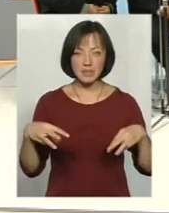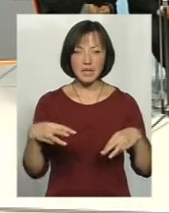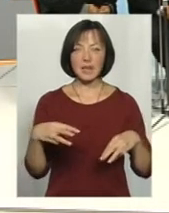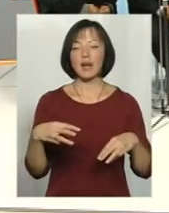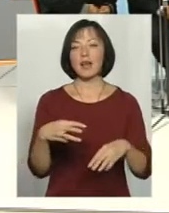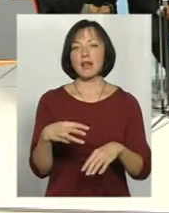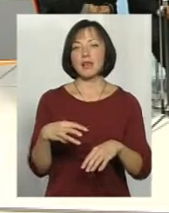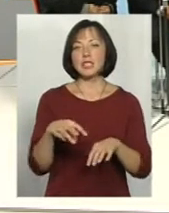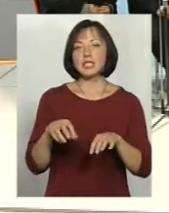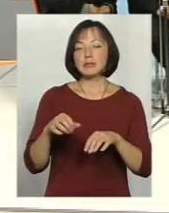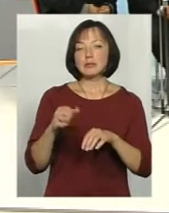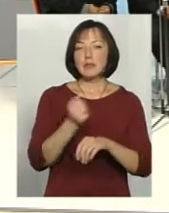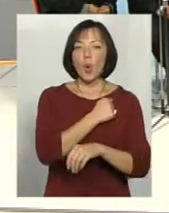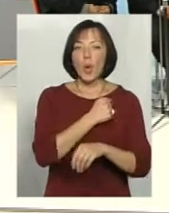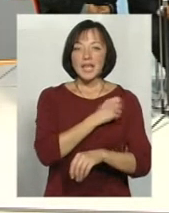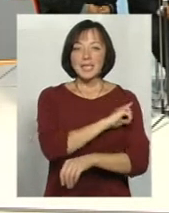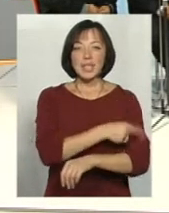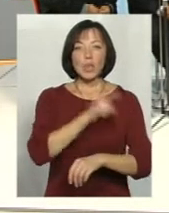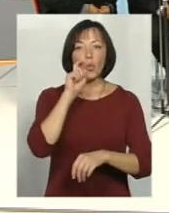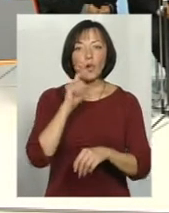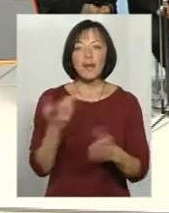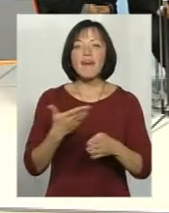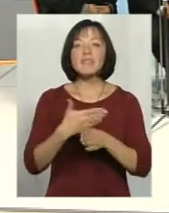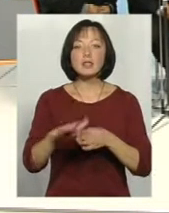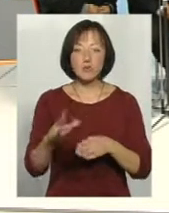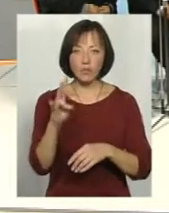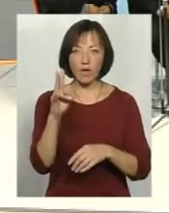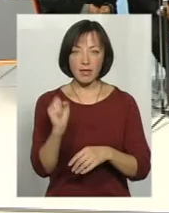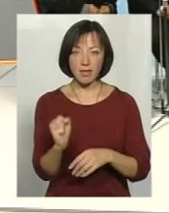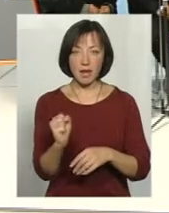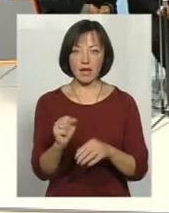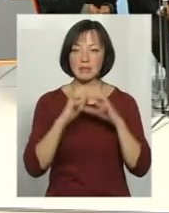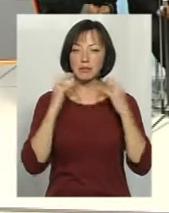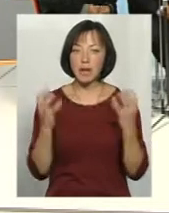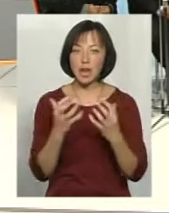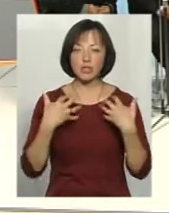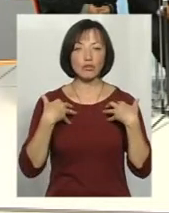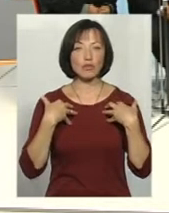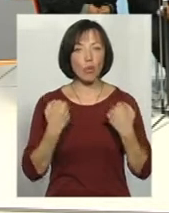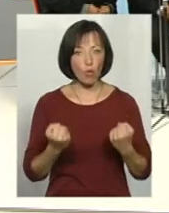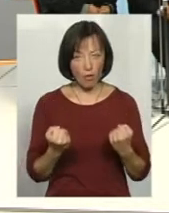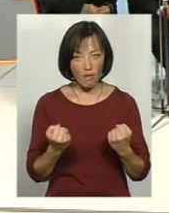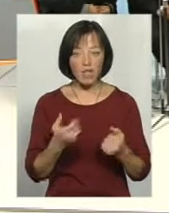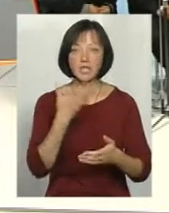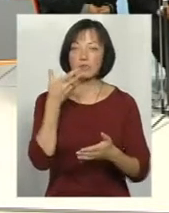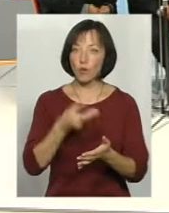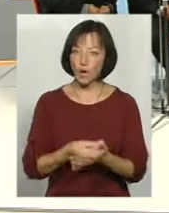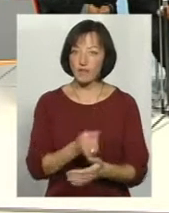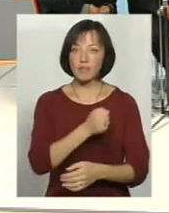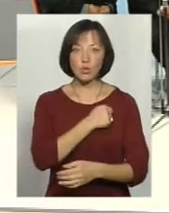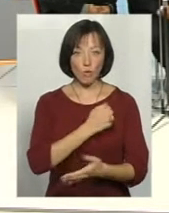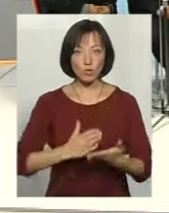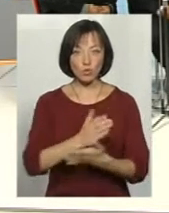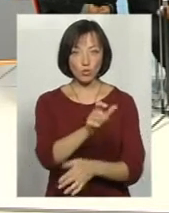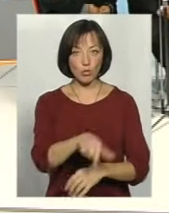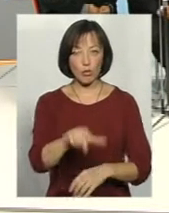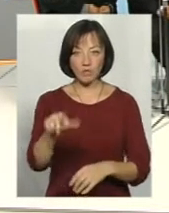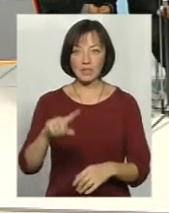Збройні Сили України, яке фінансування виділяє на збереження здоров'я своїх